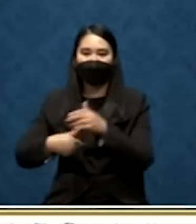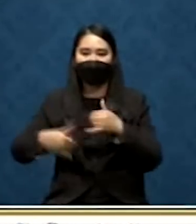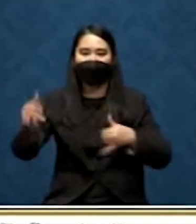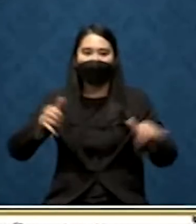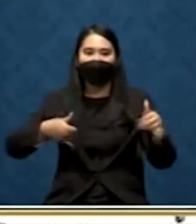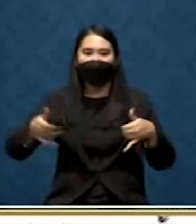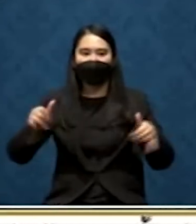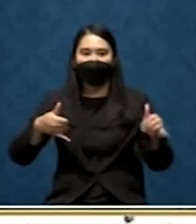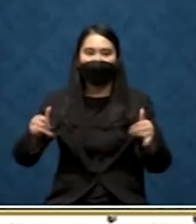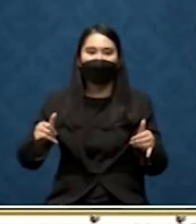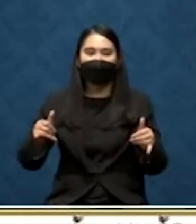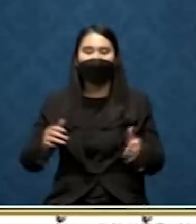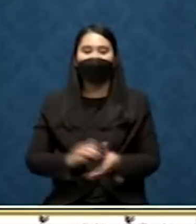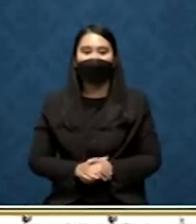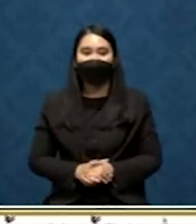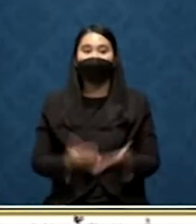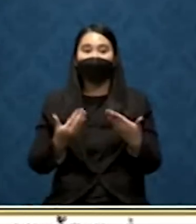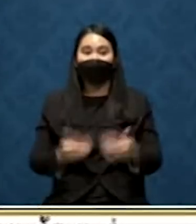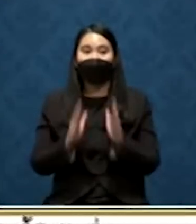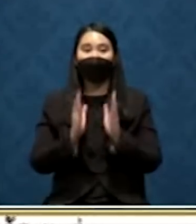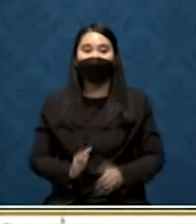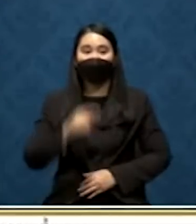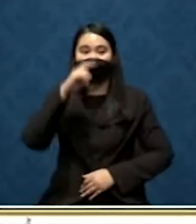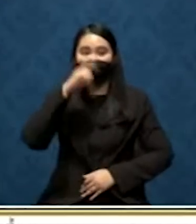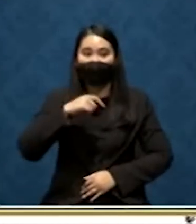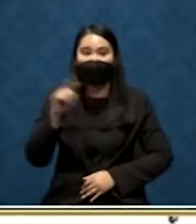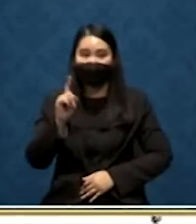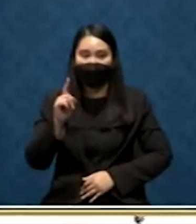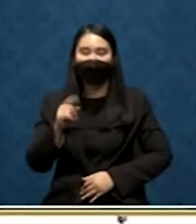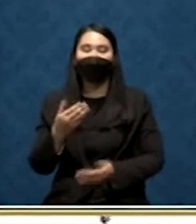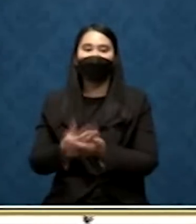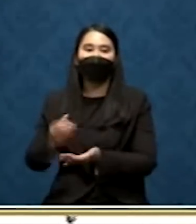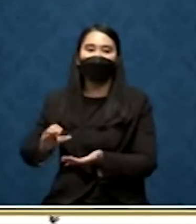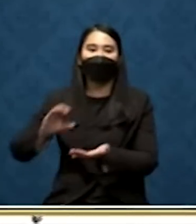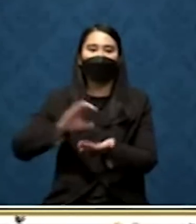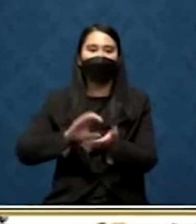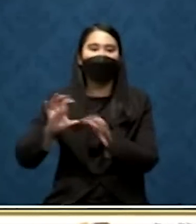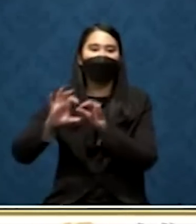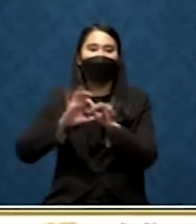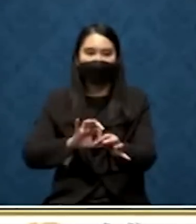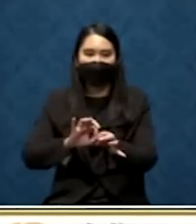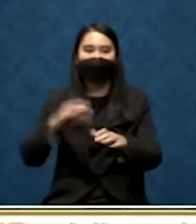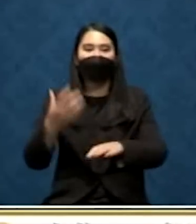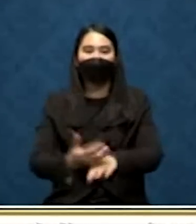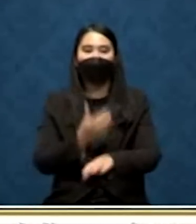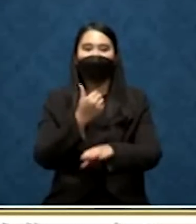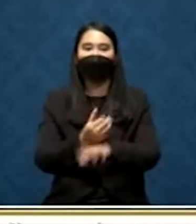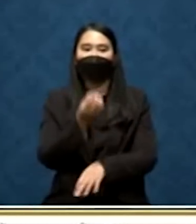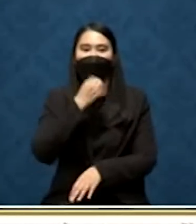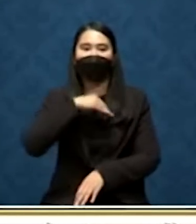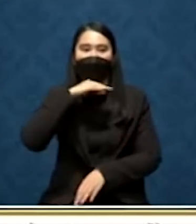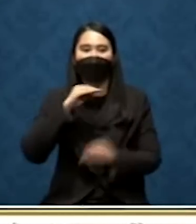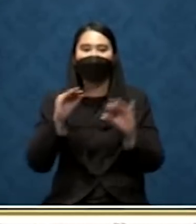ระเทศอื่นรวมถไทยดวยส่วนของไทยก็เอามาเป็นทุ λέutการซื้อทอดอำนาจของพวกกินไมรู้จกเอ็